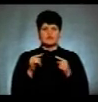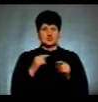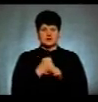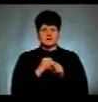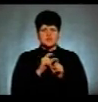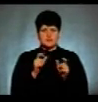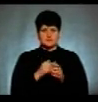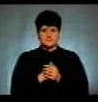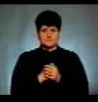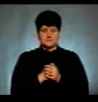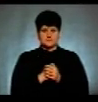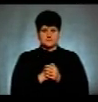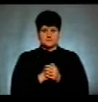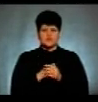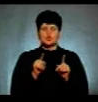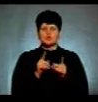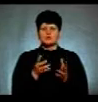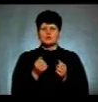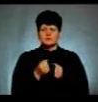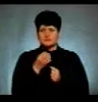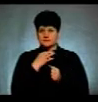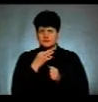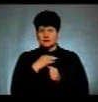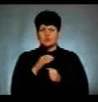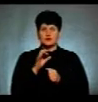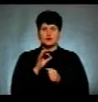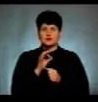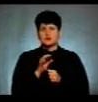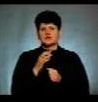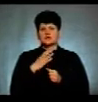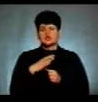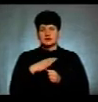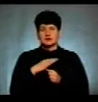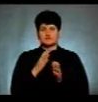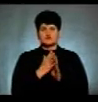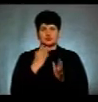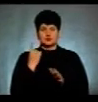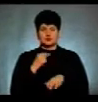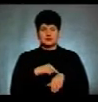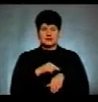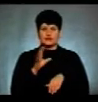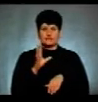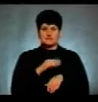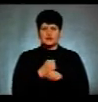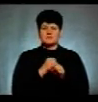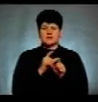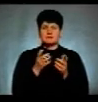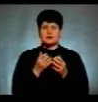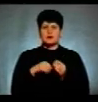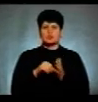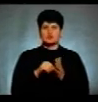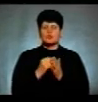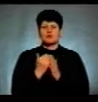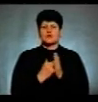аптеках. Щоб отримати препарат, Ольга Гатала чекала в черзі годину. Каже, не у всіх аптеках, що беруть участь у